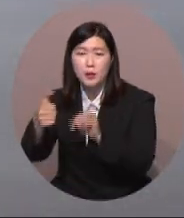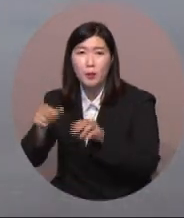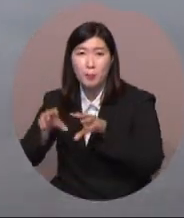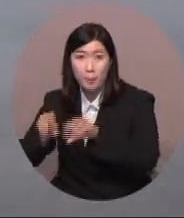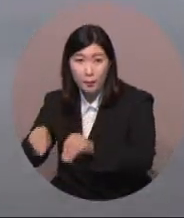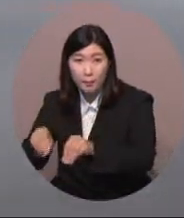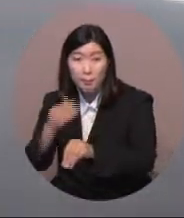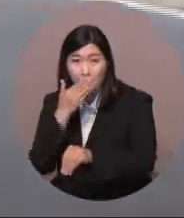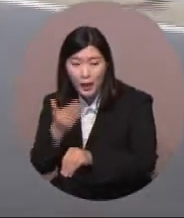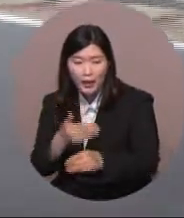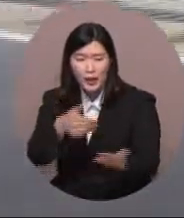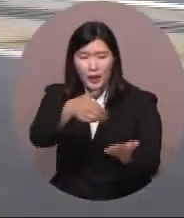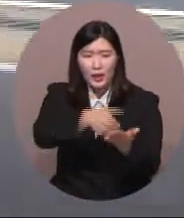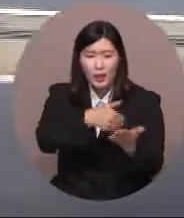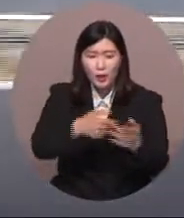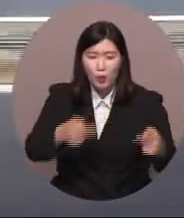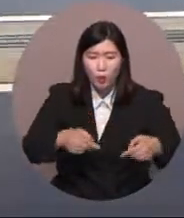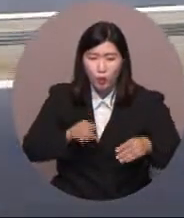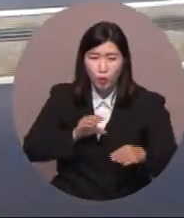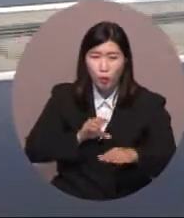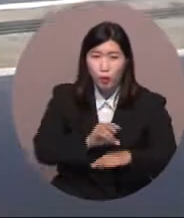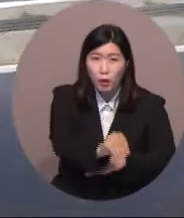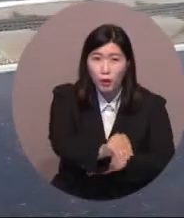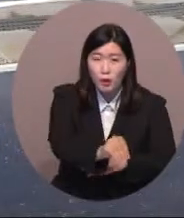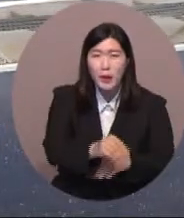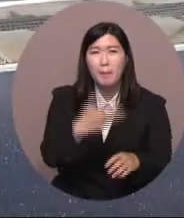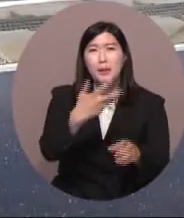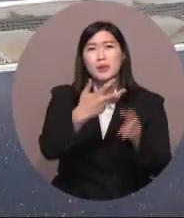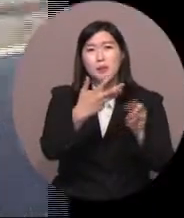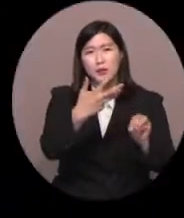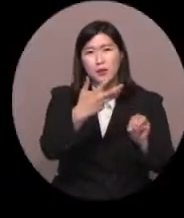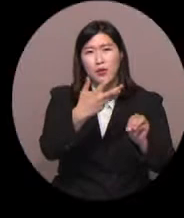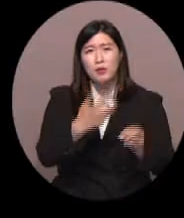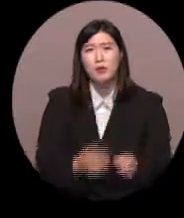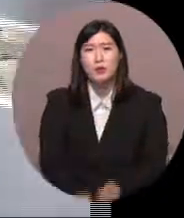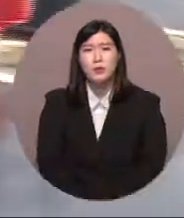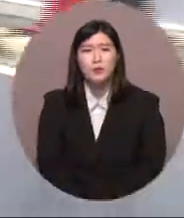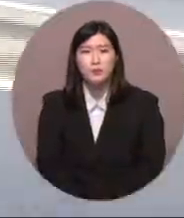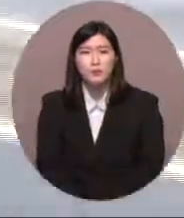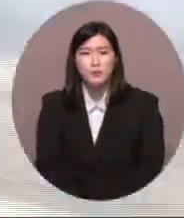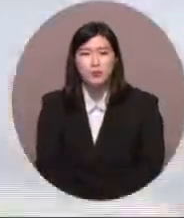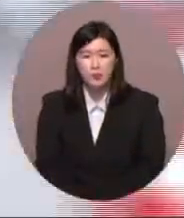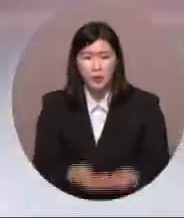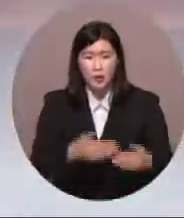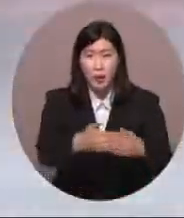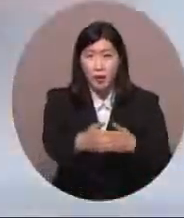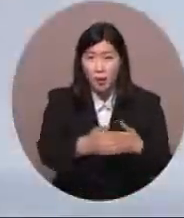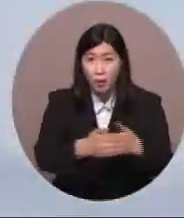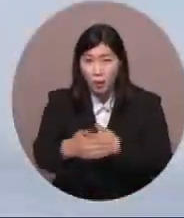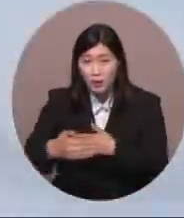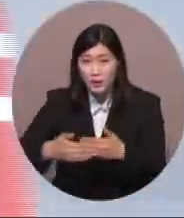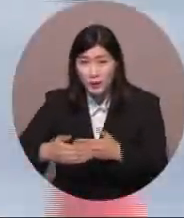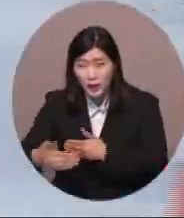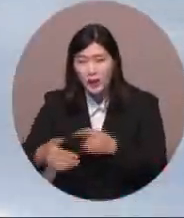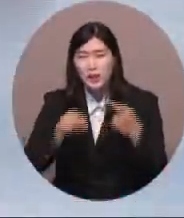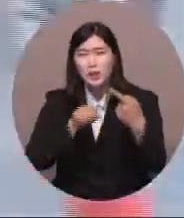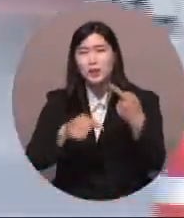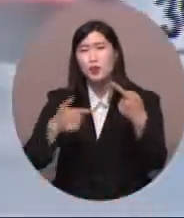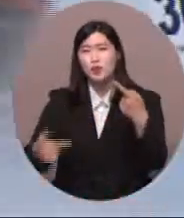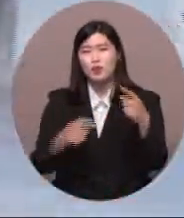멈췄지만 타이어가 마모된 차량은 80m를 미끄러집니다. 제동거리가 1.6배 더 늘어난